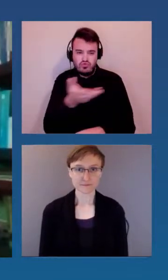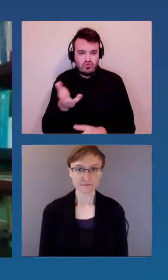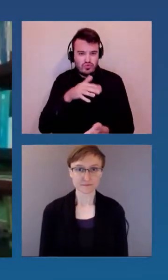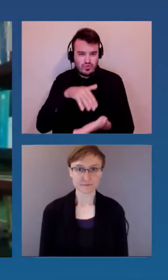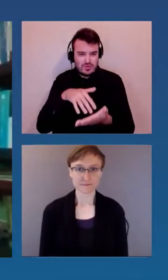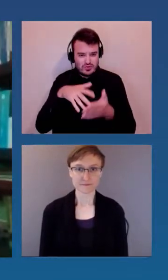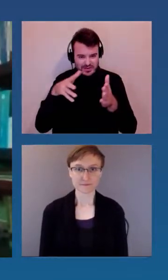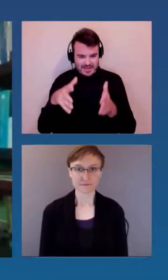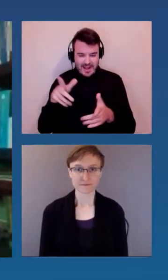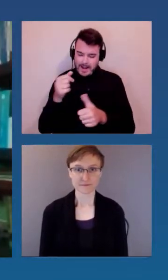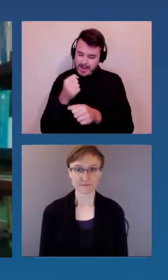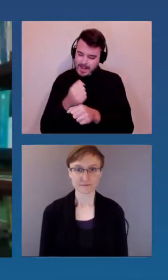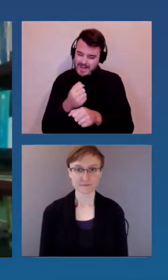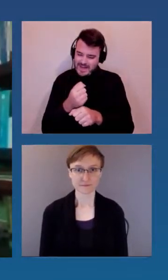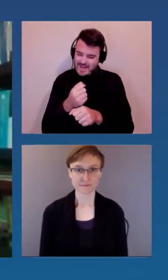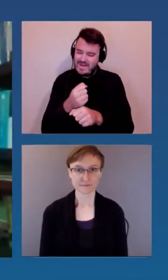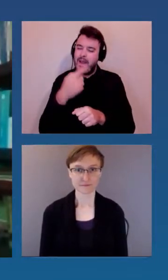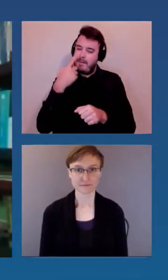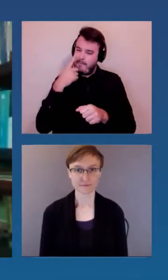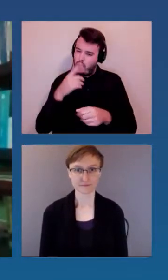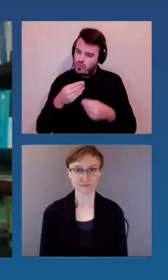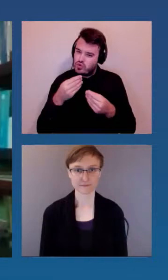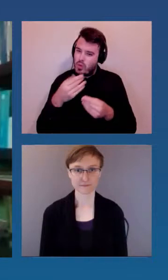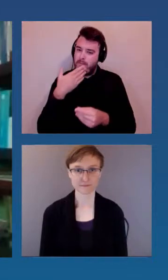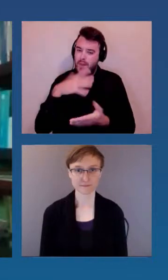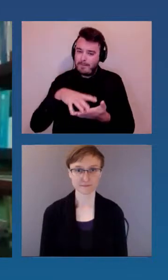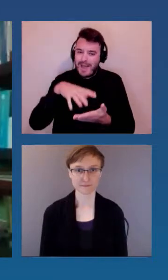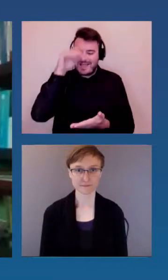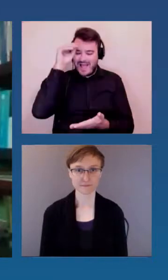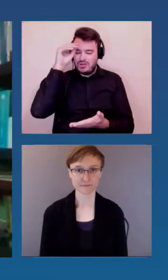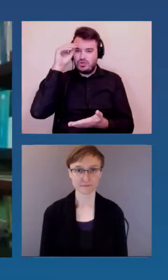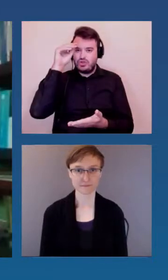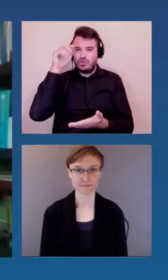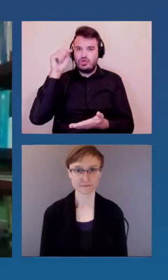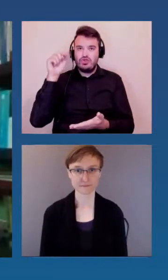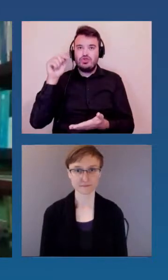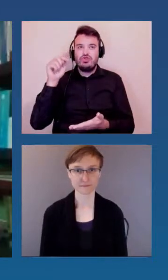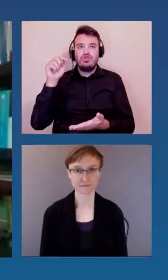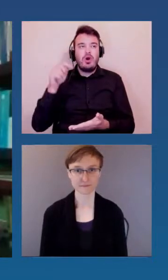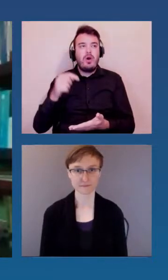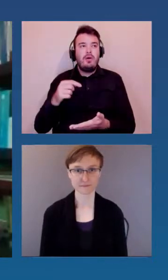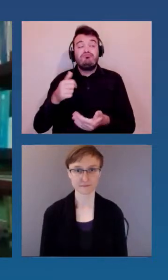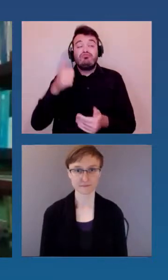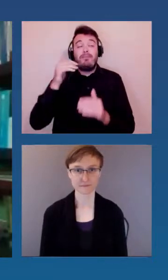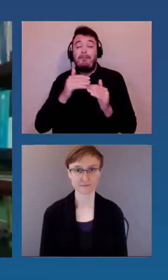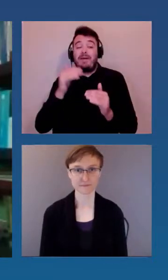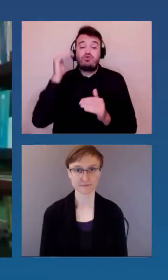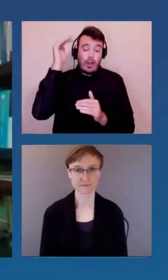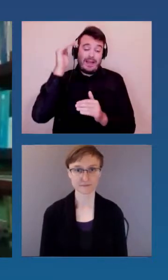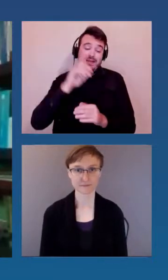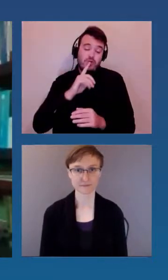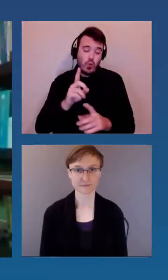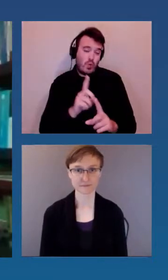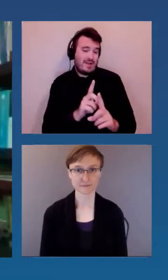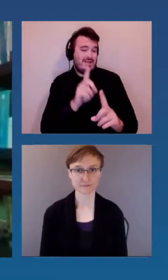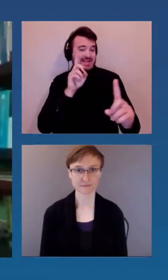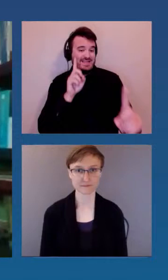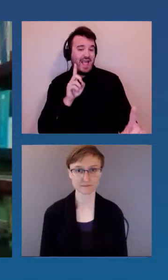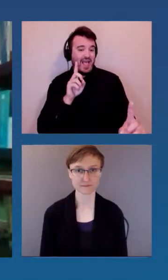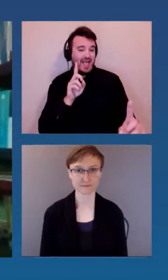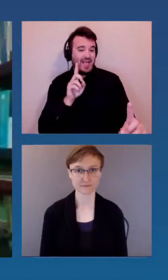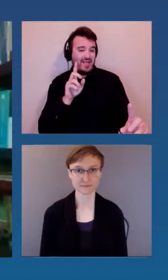pour s'assurer qu'on avait toutes les bonnes mesures en place et votre diligence de répondre